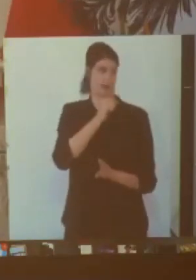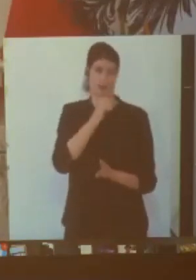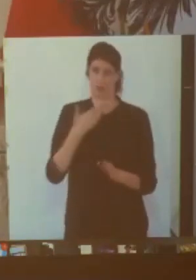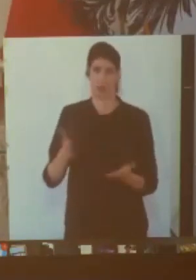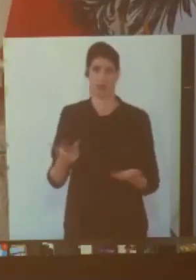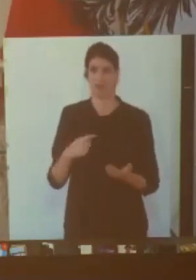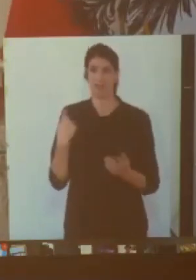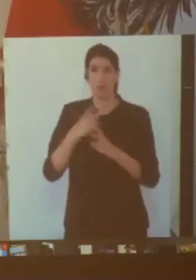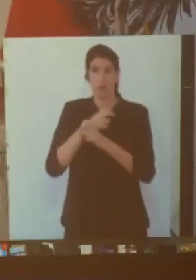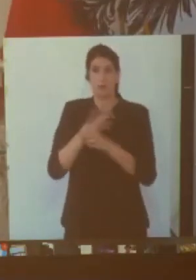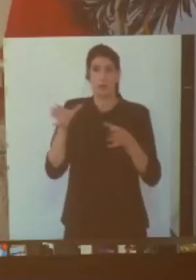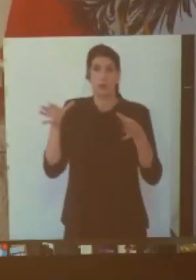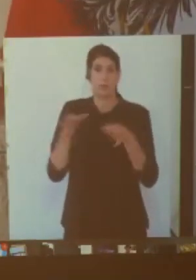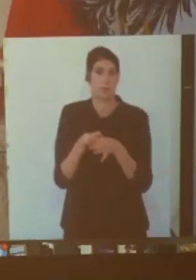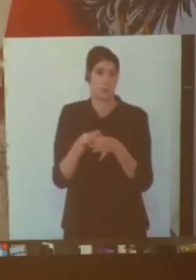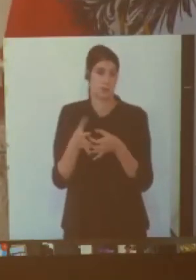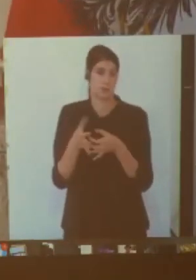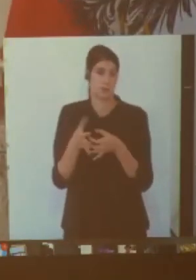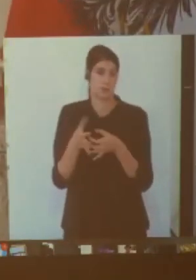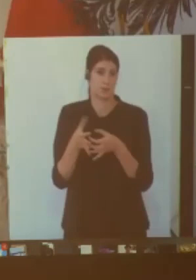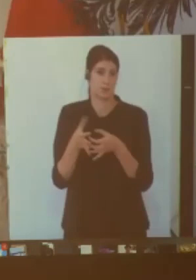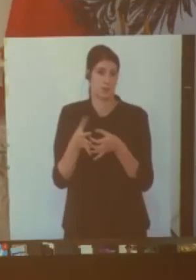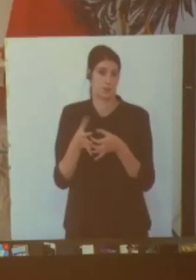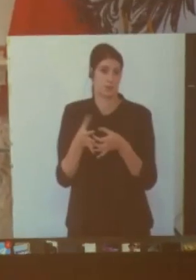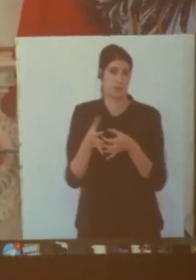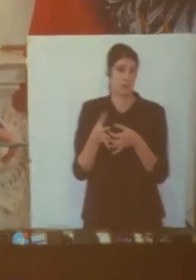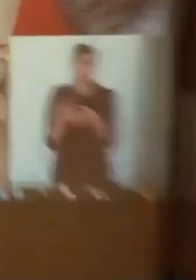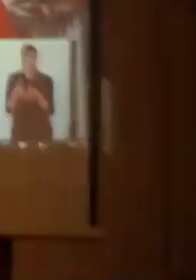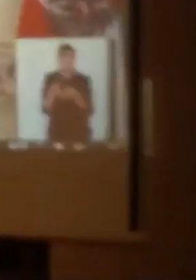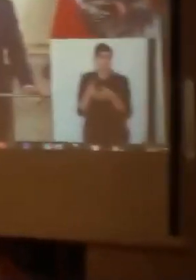Österreich bleiben da nicht verschont. Dieses Jahr.